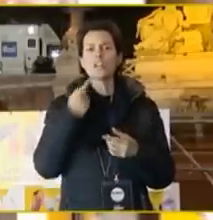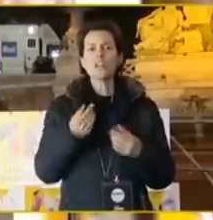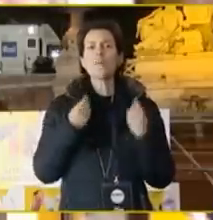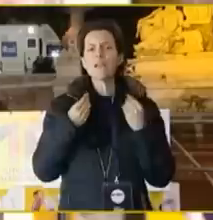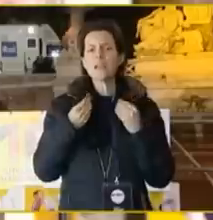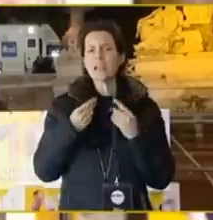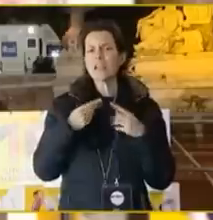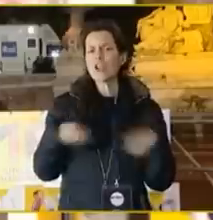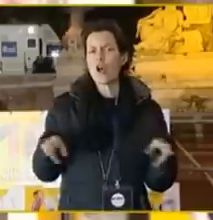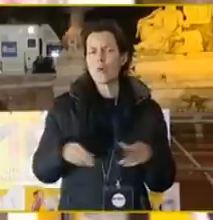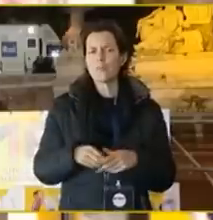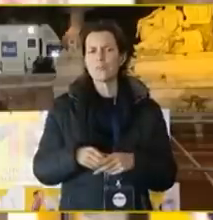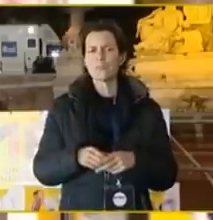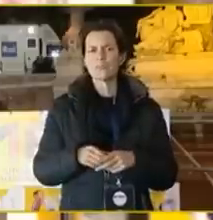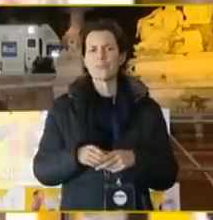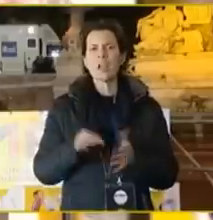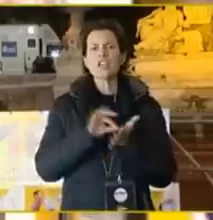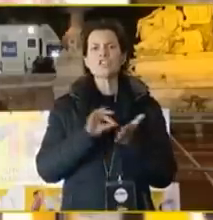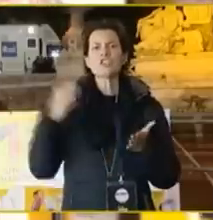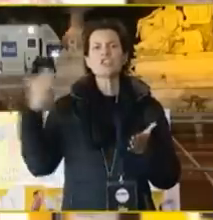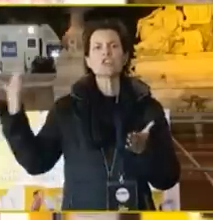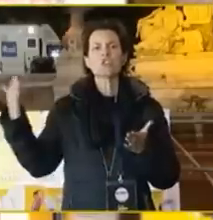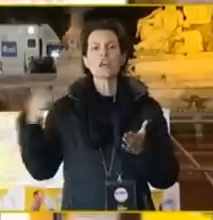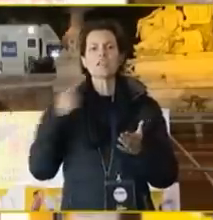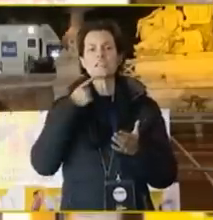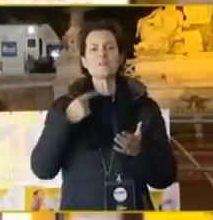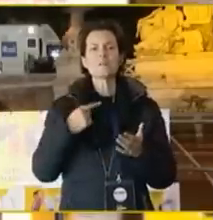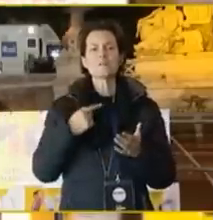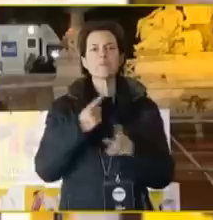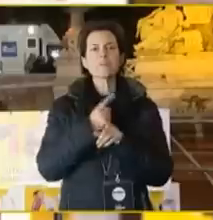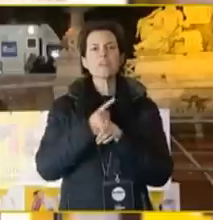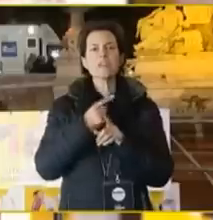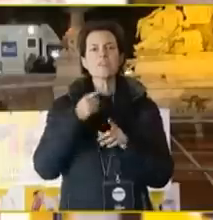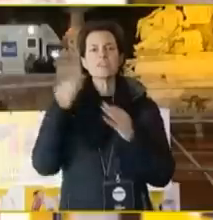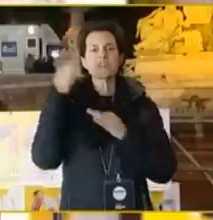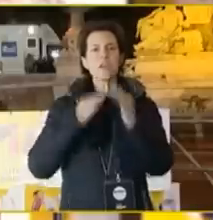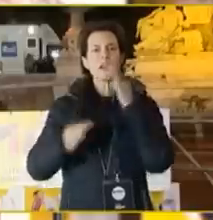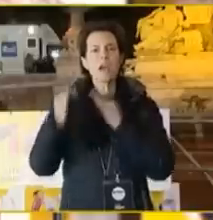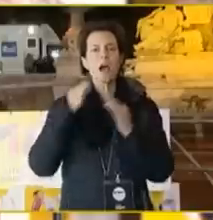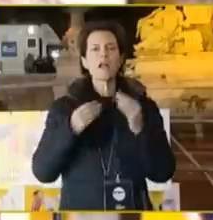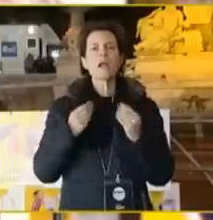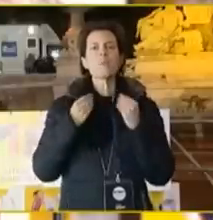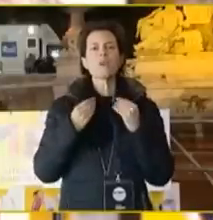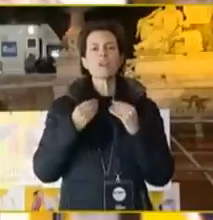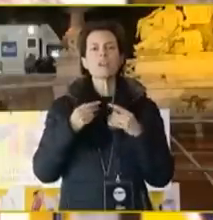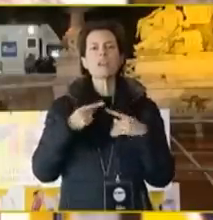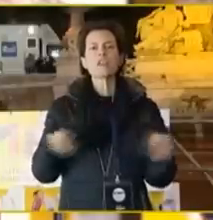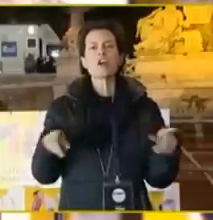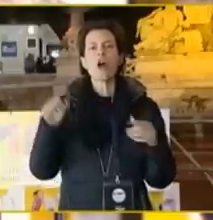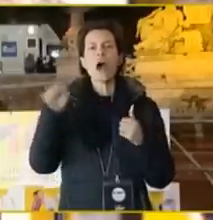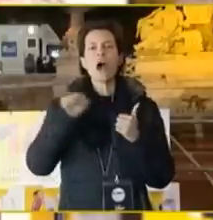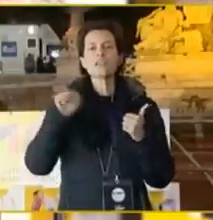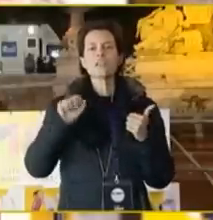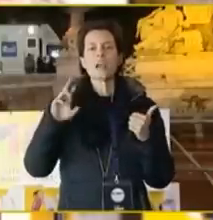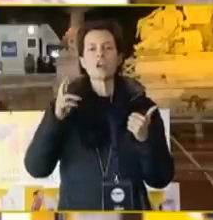Per esempio, il centrodestra mi deve spiegare perché no Andrea Roventini